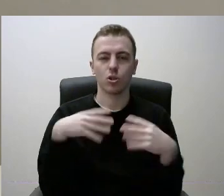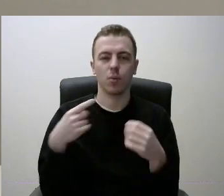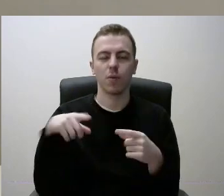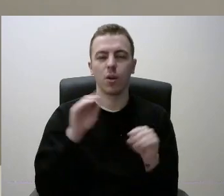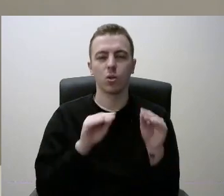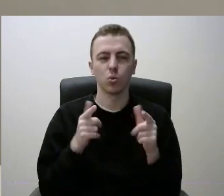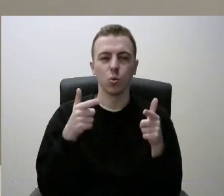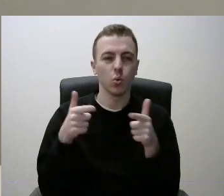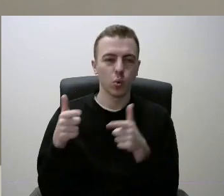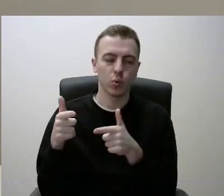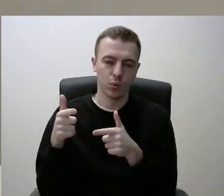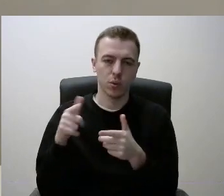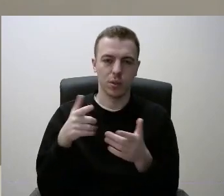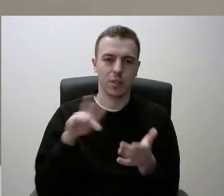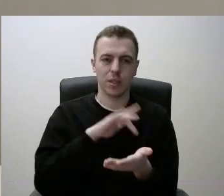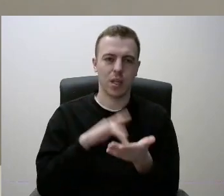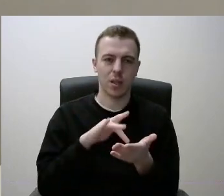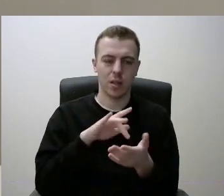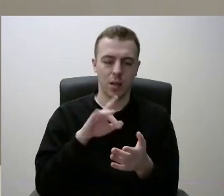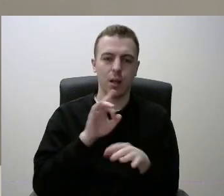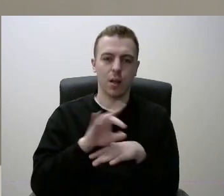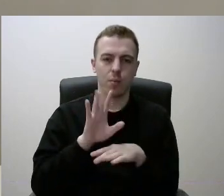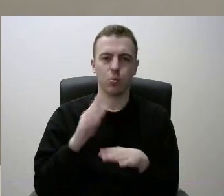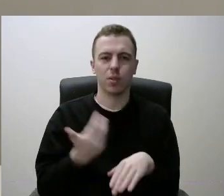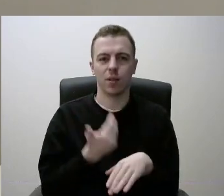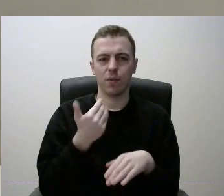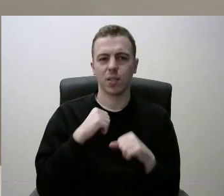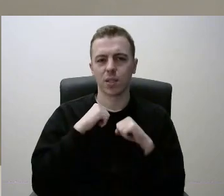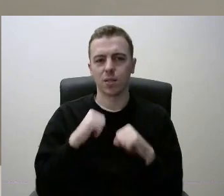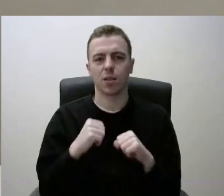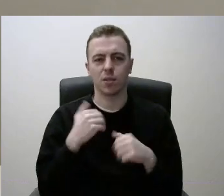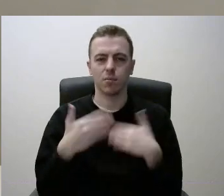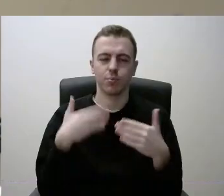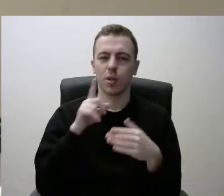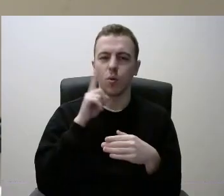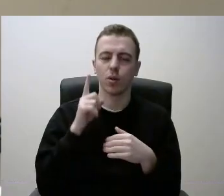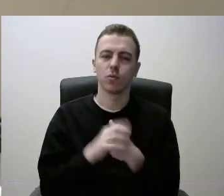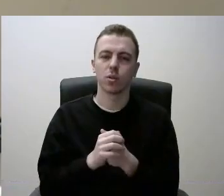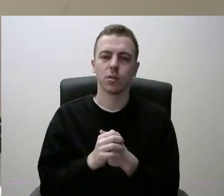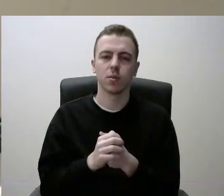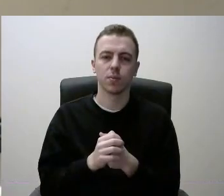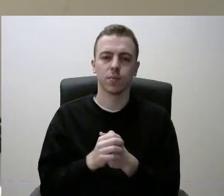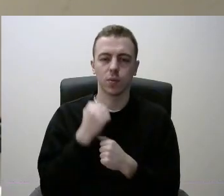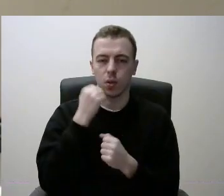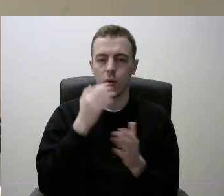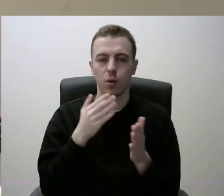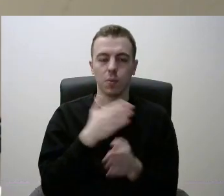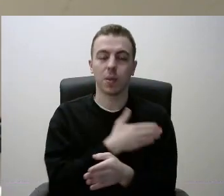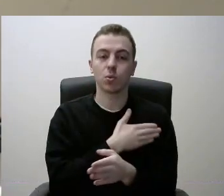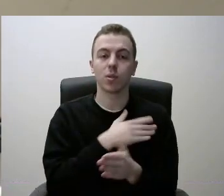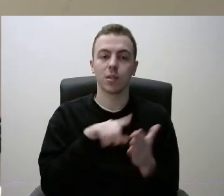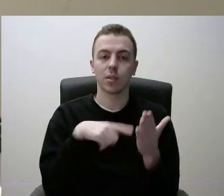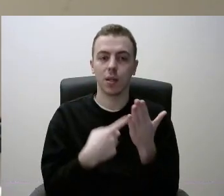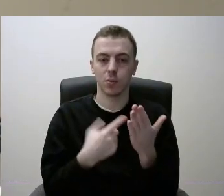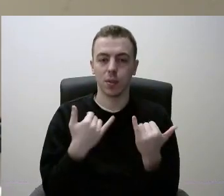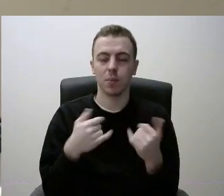kurtųsi Klaipėdos miesto centre ir miestas būtų gyvesnis, drąsesnis, jaunatviškesnis. Dėkuoju Jums ir paskutinis klausimas, kaip tik ir